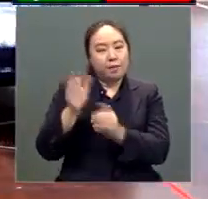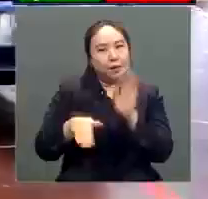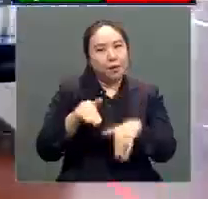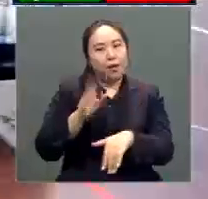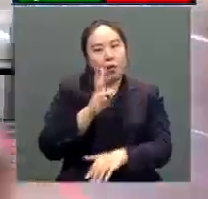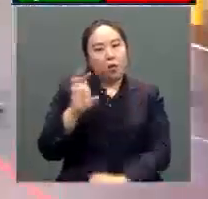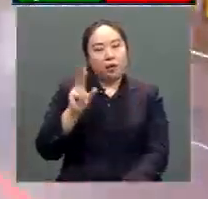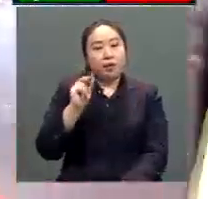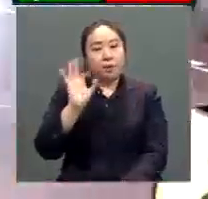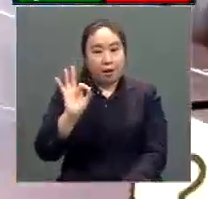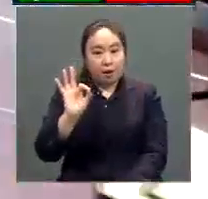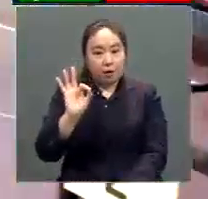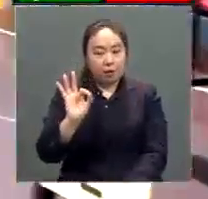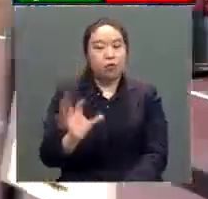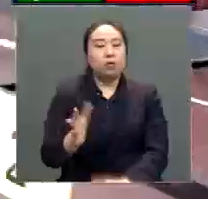39